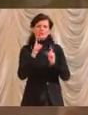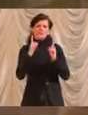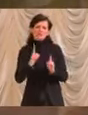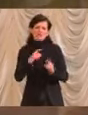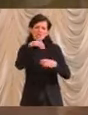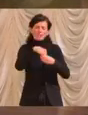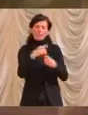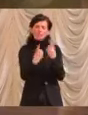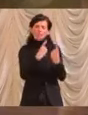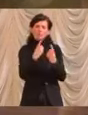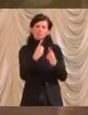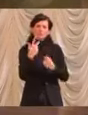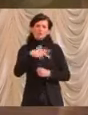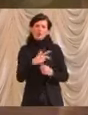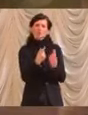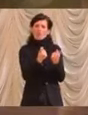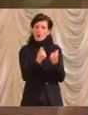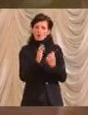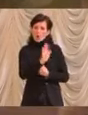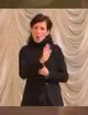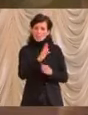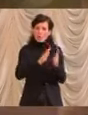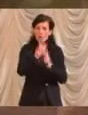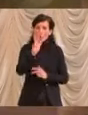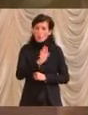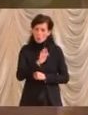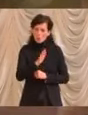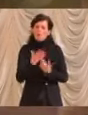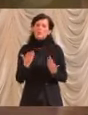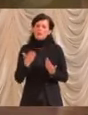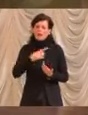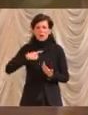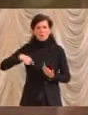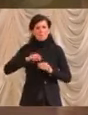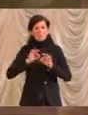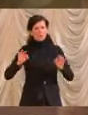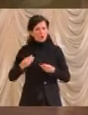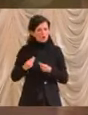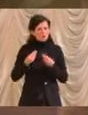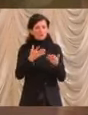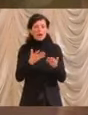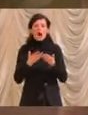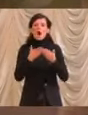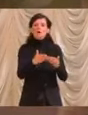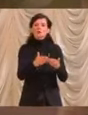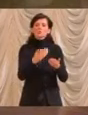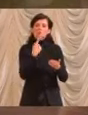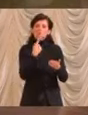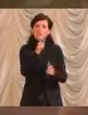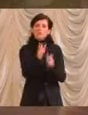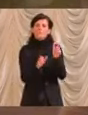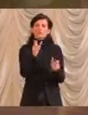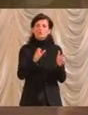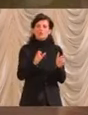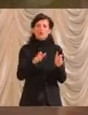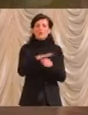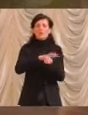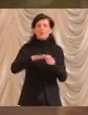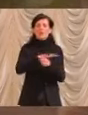per poter erogare immediatamente un aiuto alle persone più in difficoltà attraverso